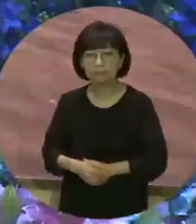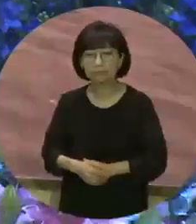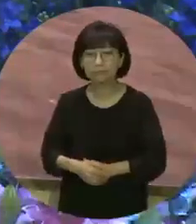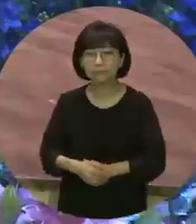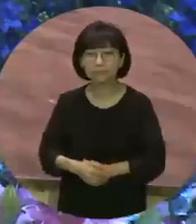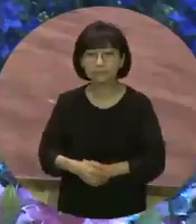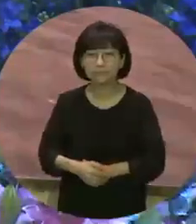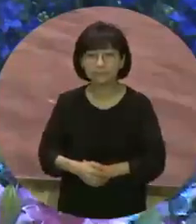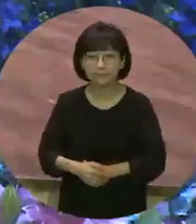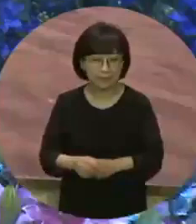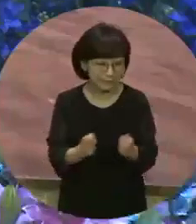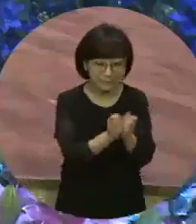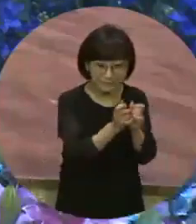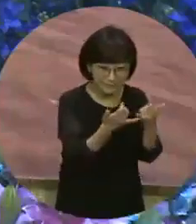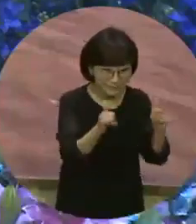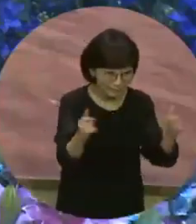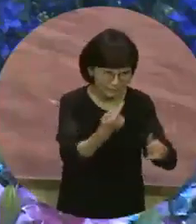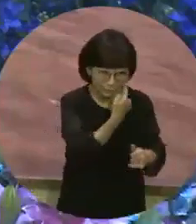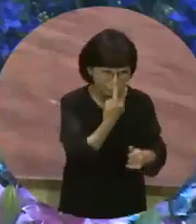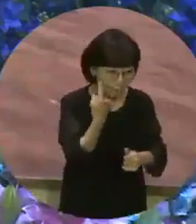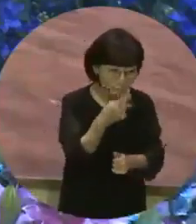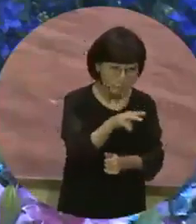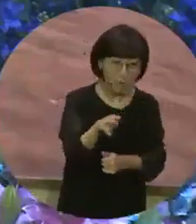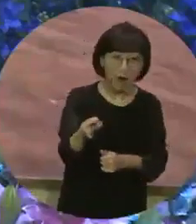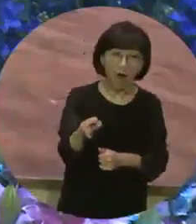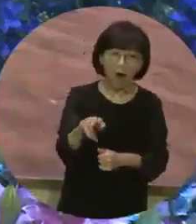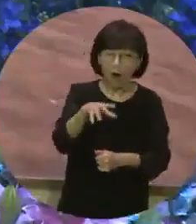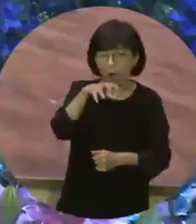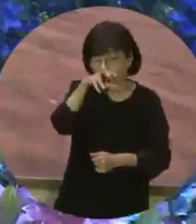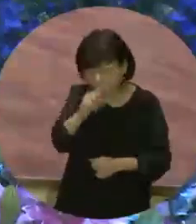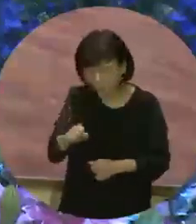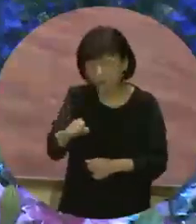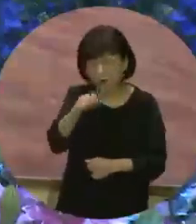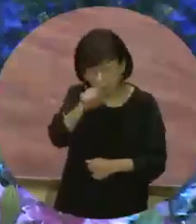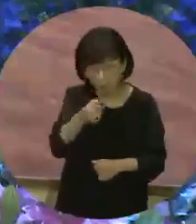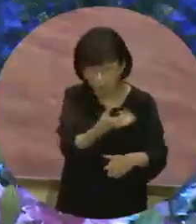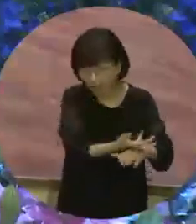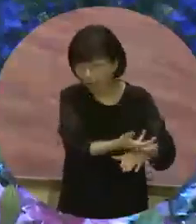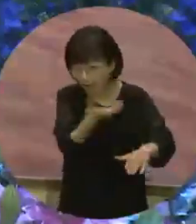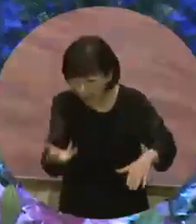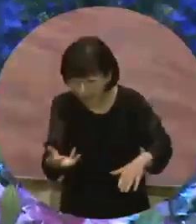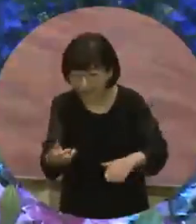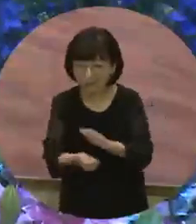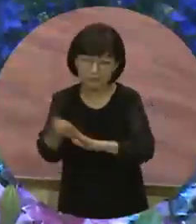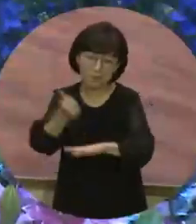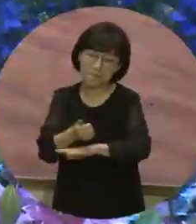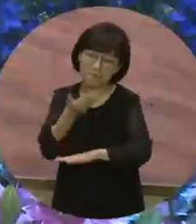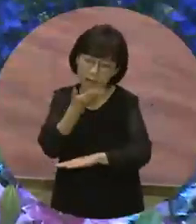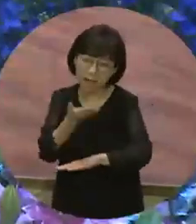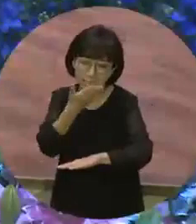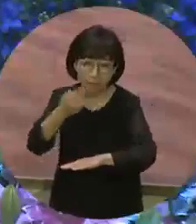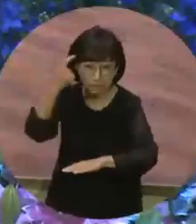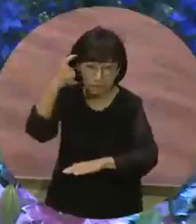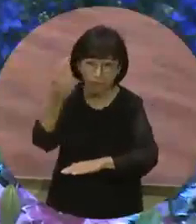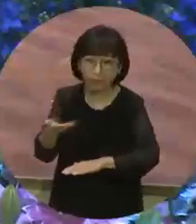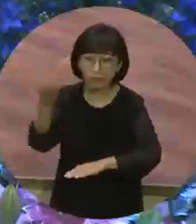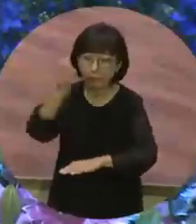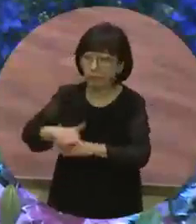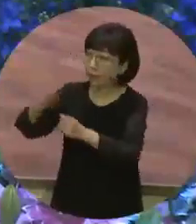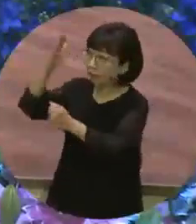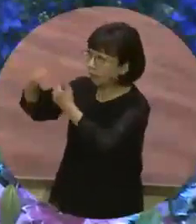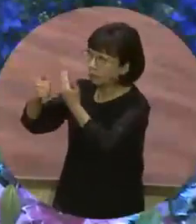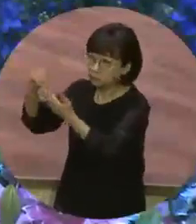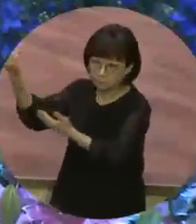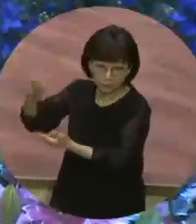거예요. 사람들이 볼 때 상식적으로는 무조건 가야 돼. 가면 성공이야. 근데 그 가는